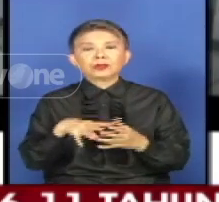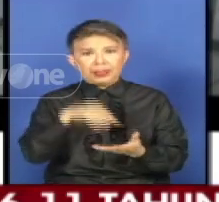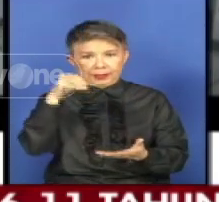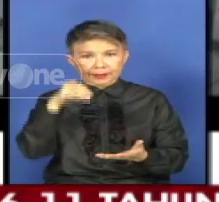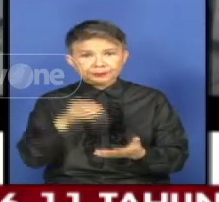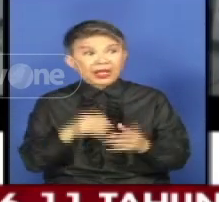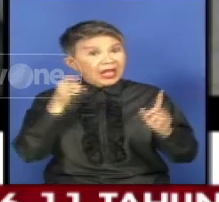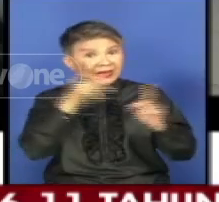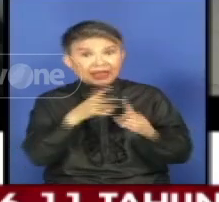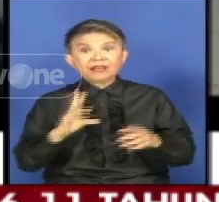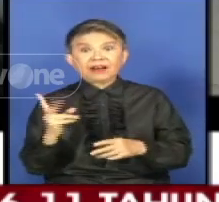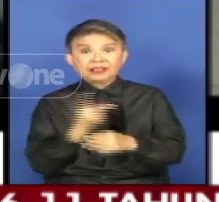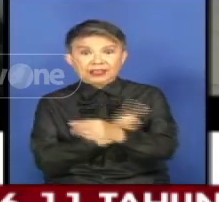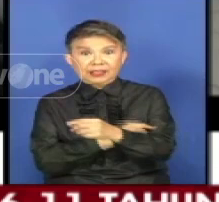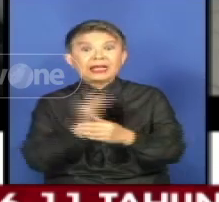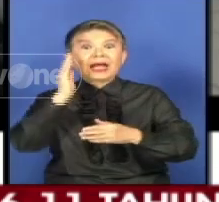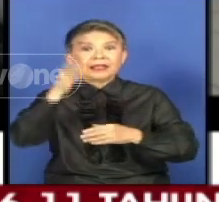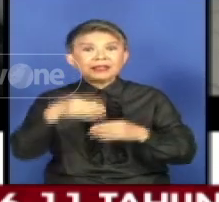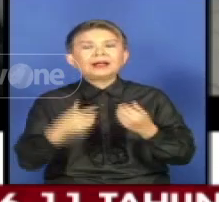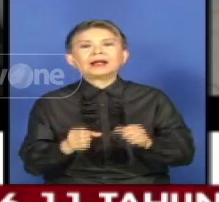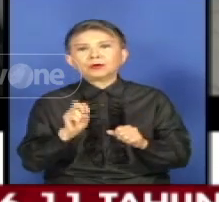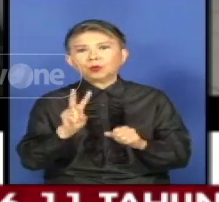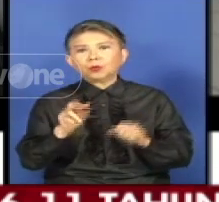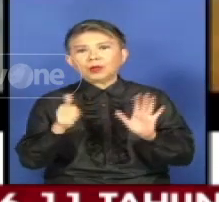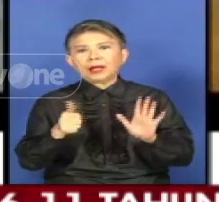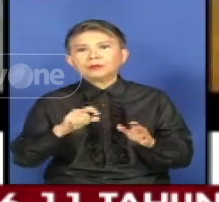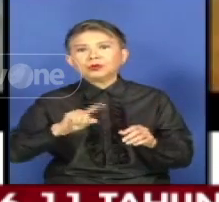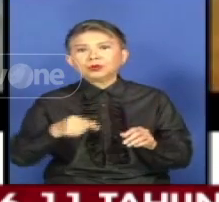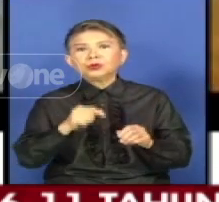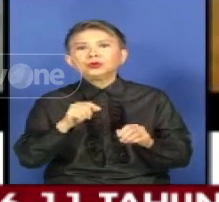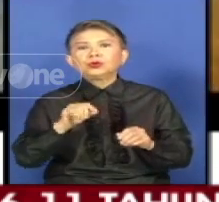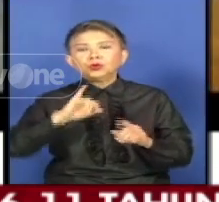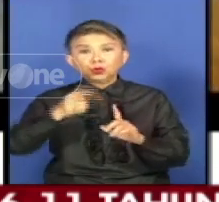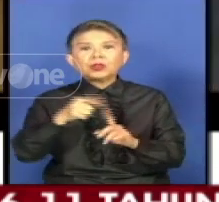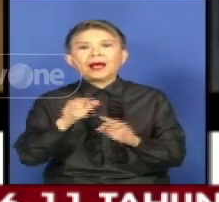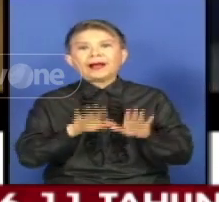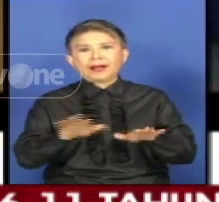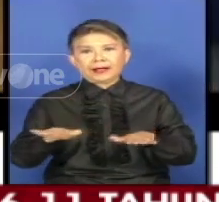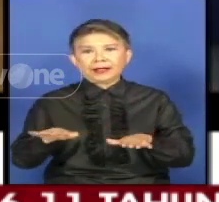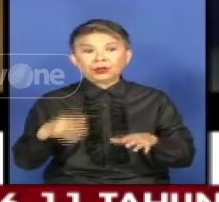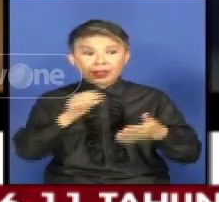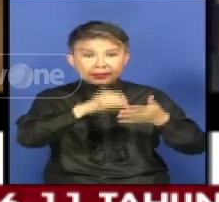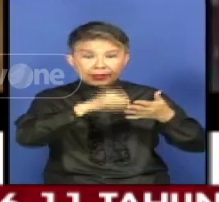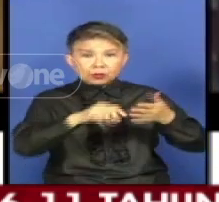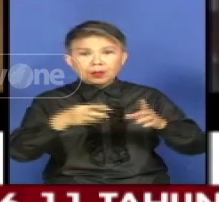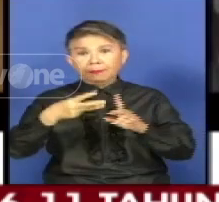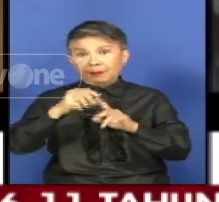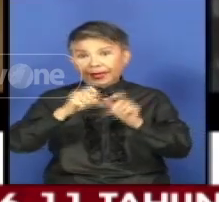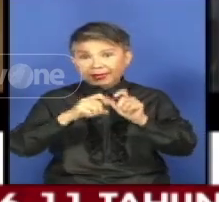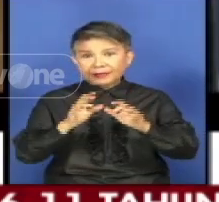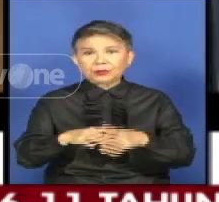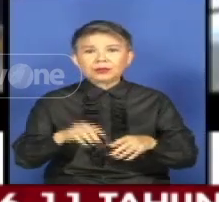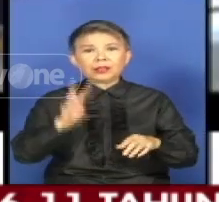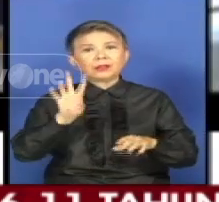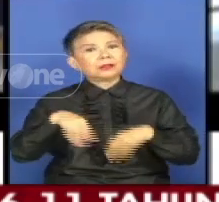target vaksinasi ini mencapai 26,5 juta anak, yakni berdasarkan dari data sensus penduduk tahun